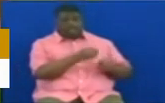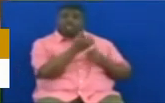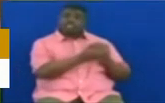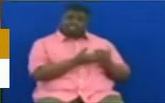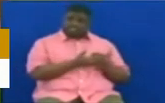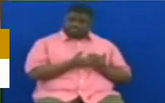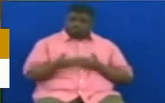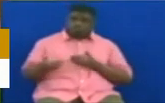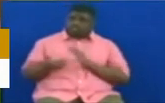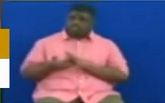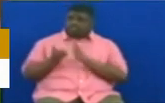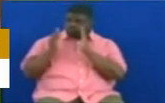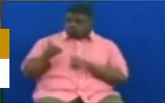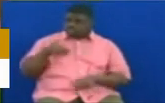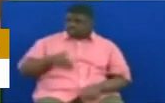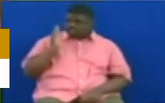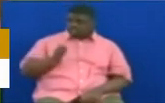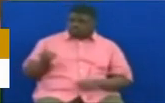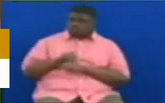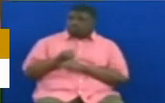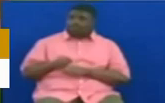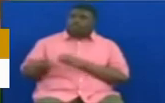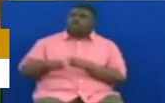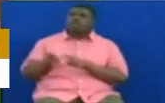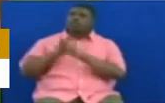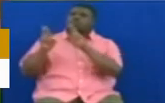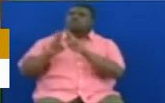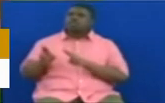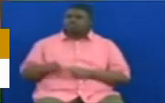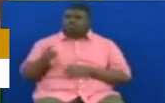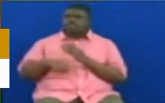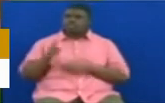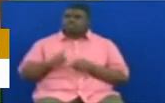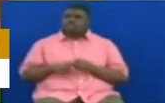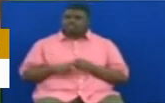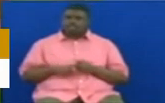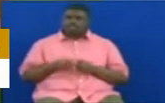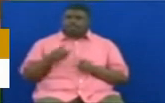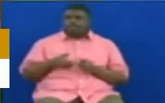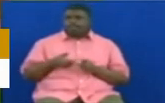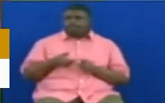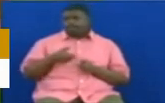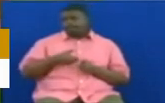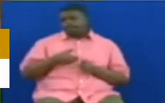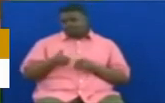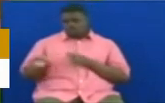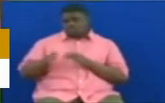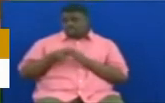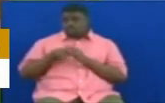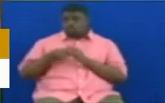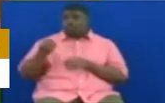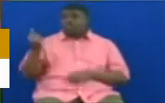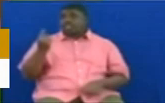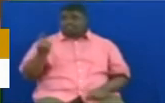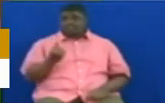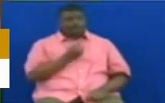ujumla, inashughulika na mikataba ya kimataifa katika sphere ya public international law, mahusiano kati ya mataifa